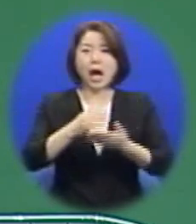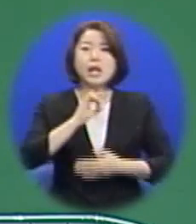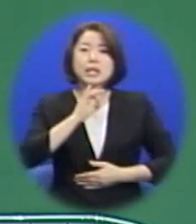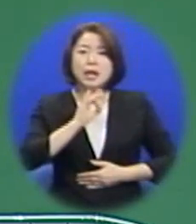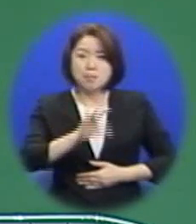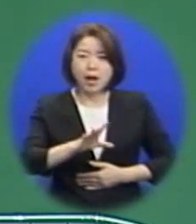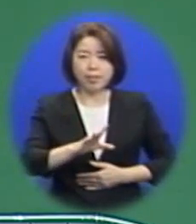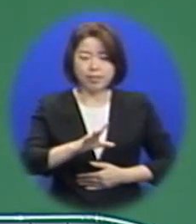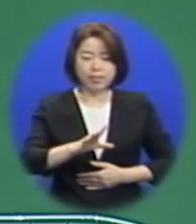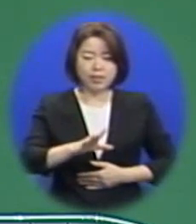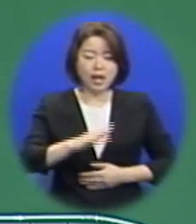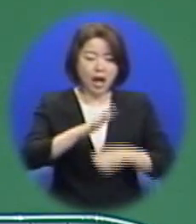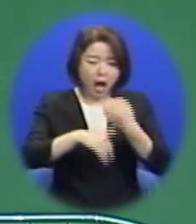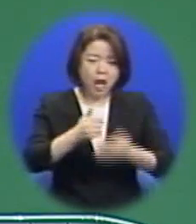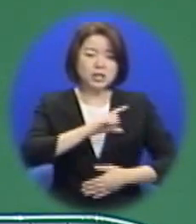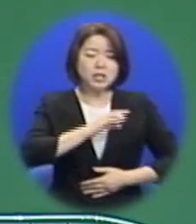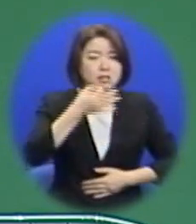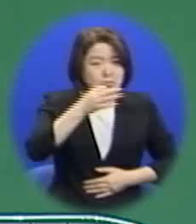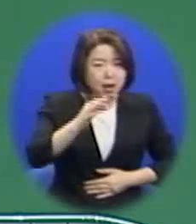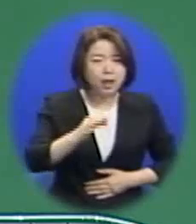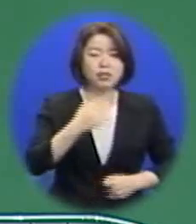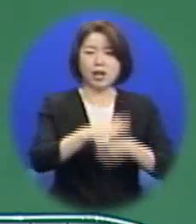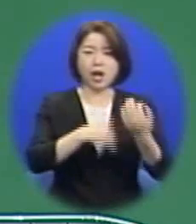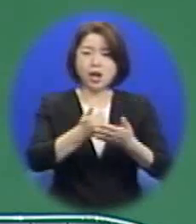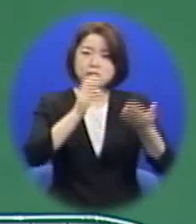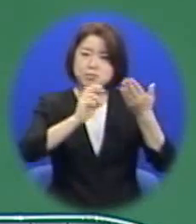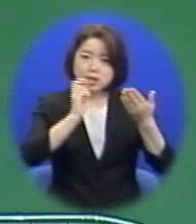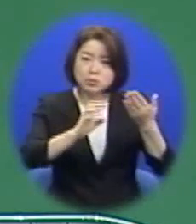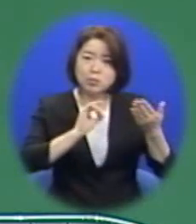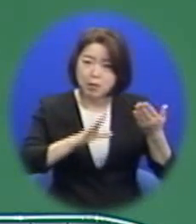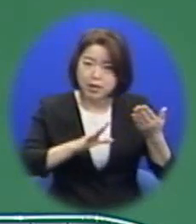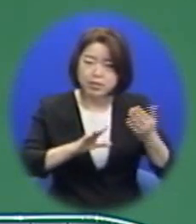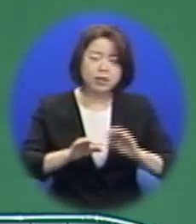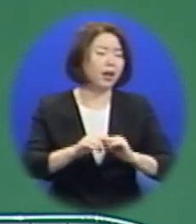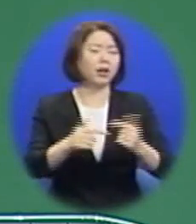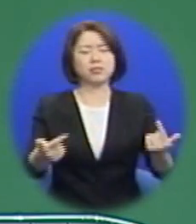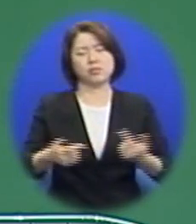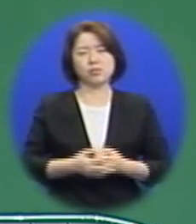오직 하나님의 이름만 부르고 하나님만 찬송하라는 게 아닙니다.